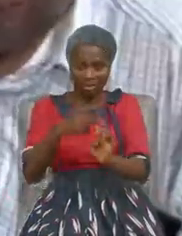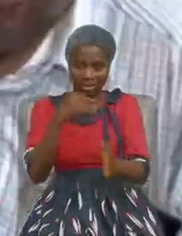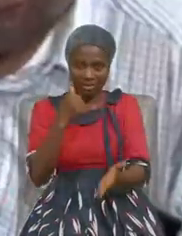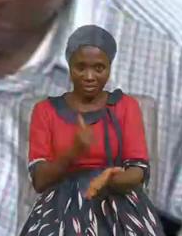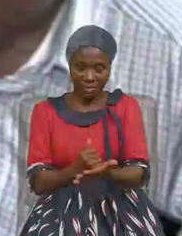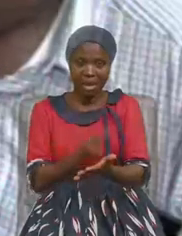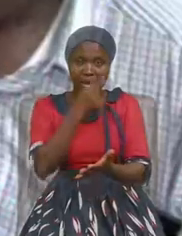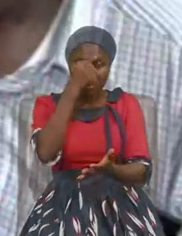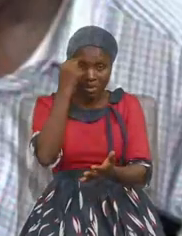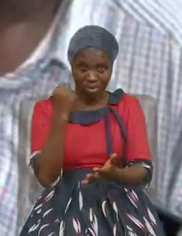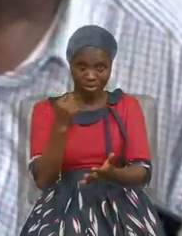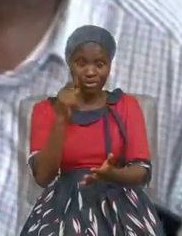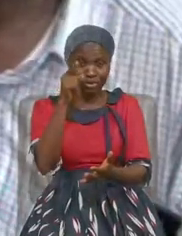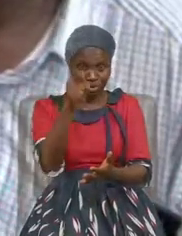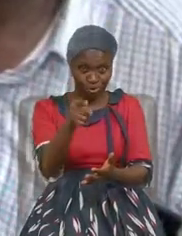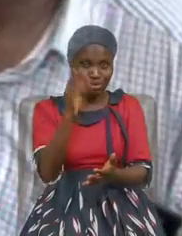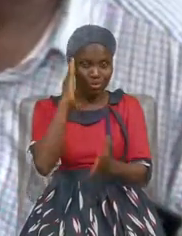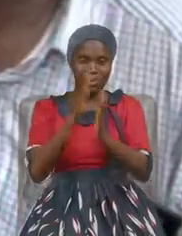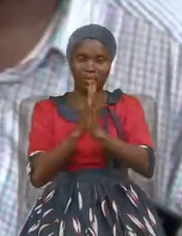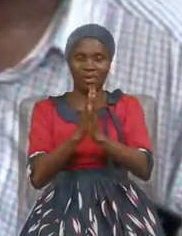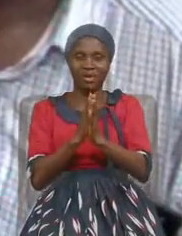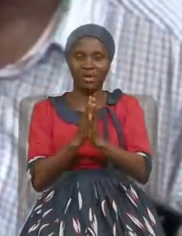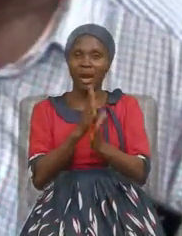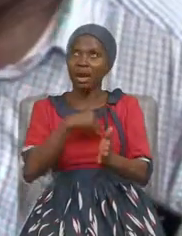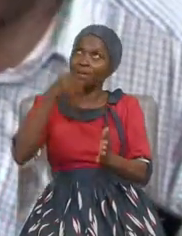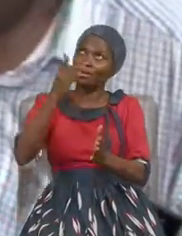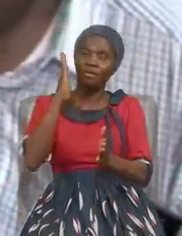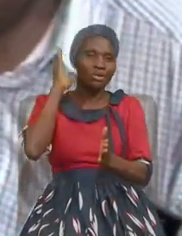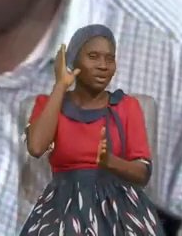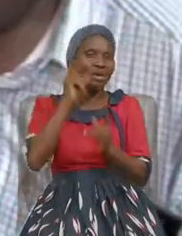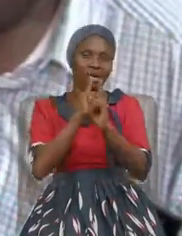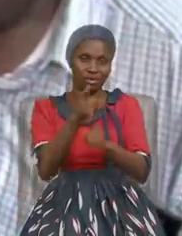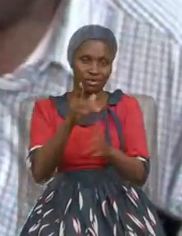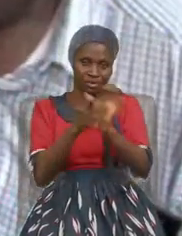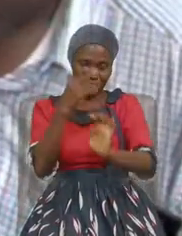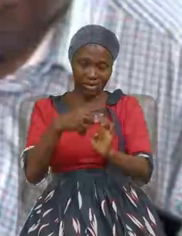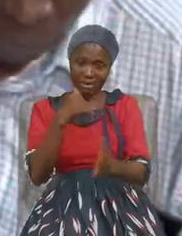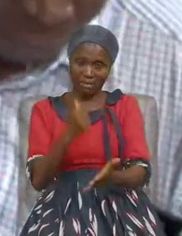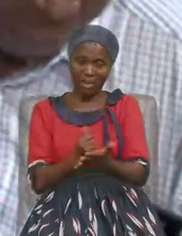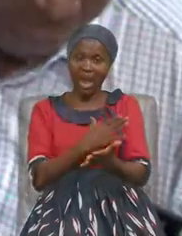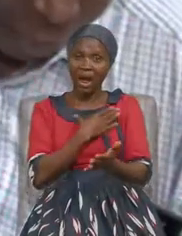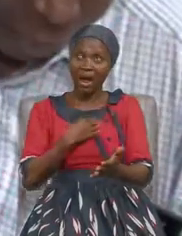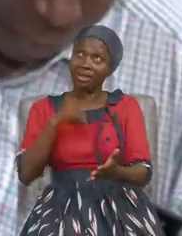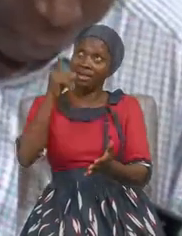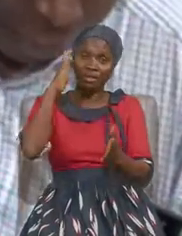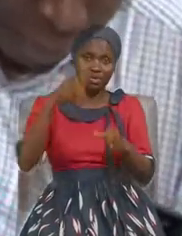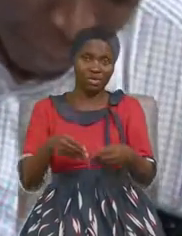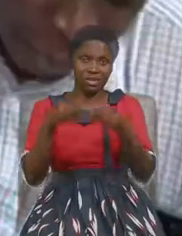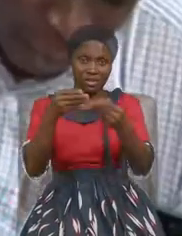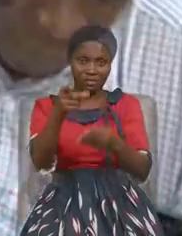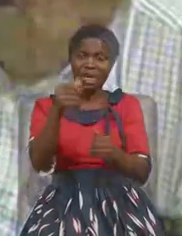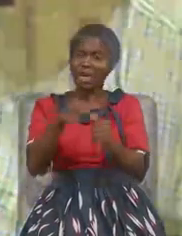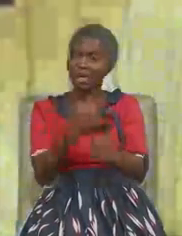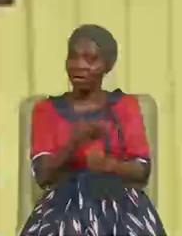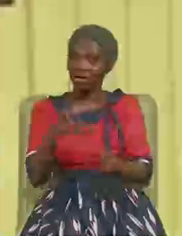Parce que tu vas prier. Et Dieu va exaucer ta prière. Et il te donnera tout ce que tu demanderas. Et